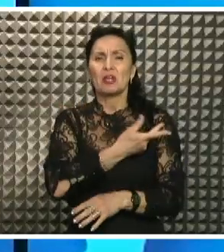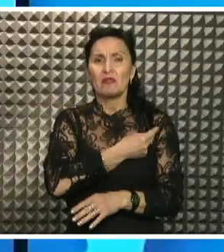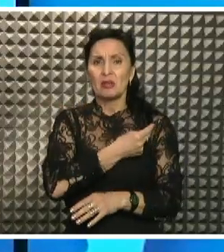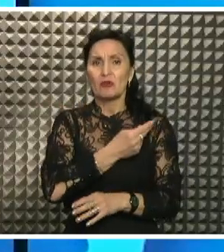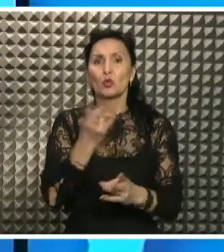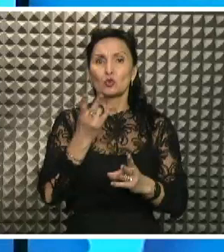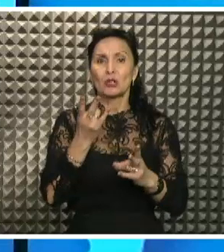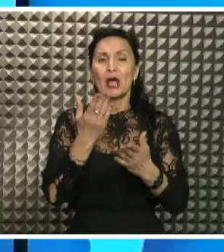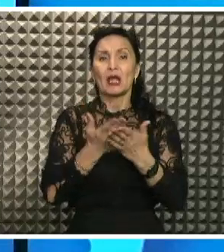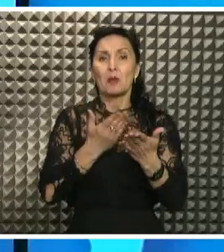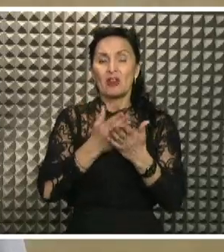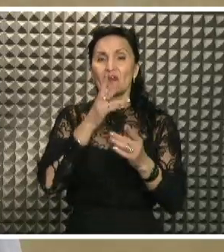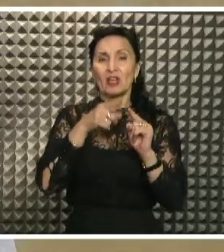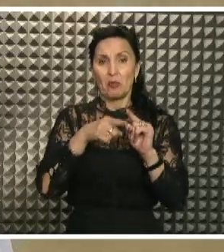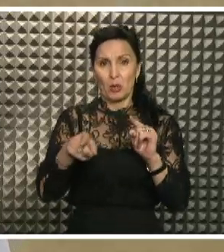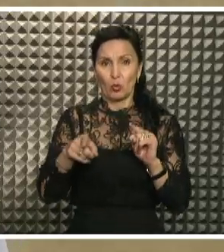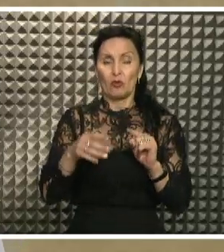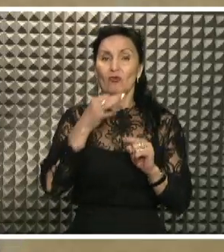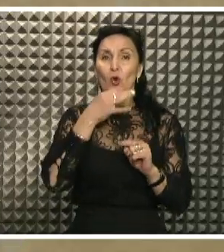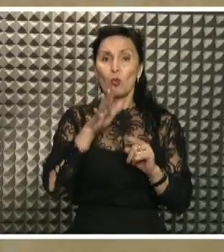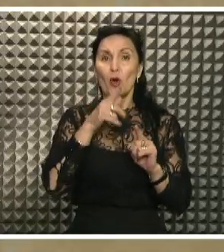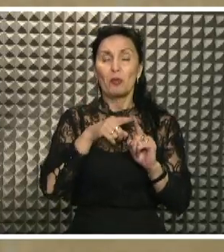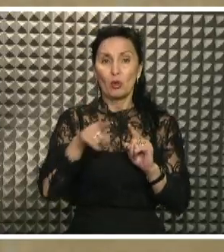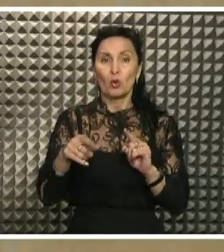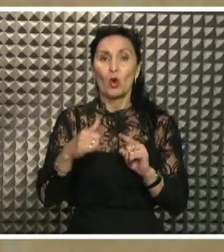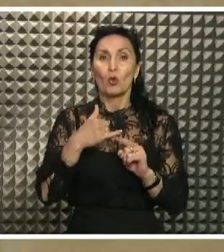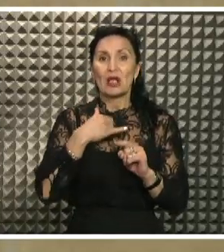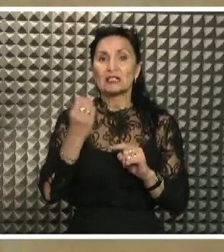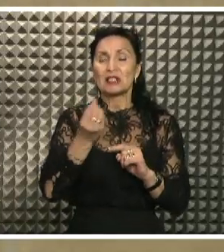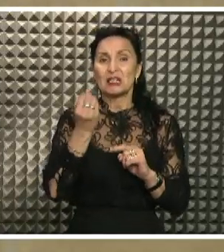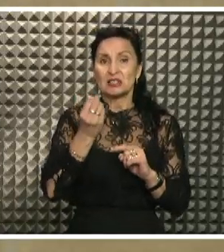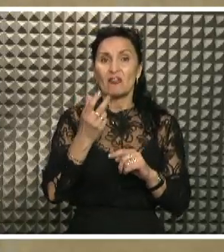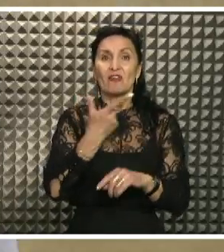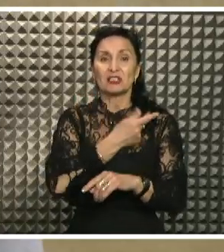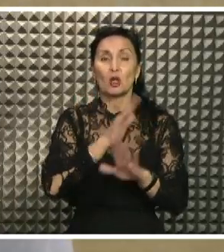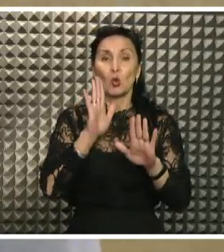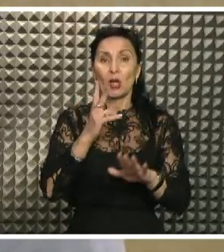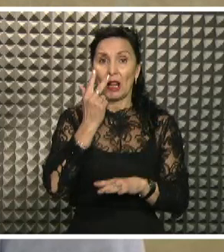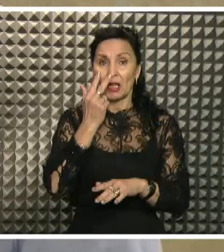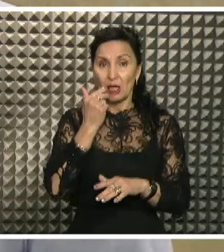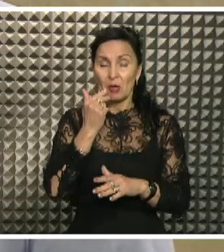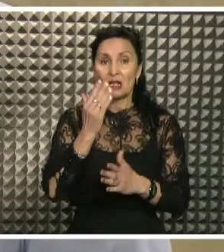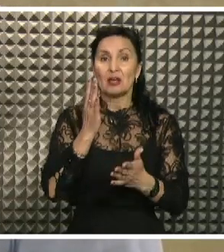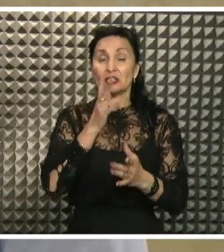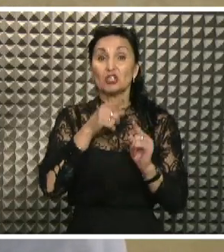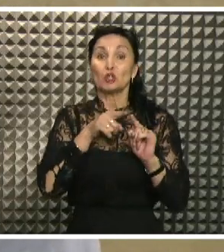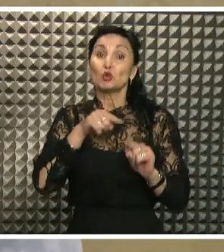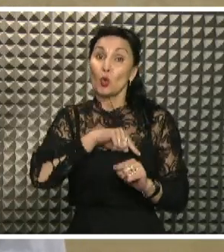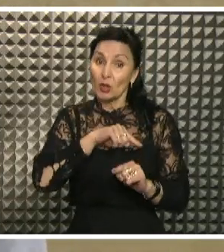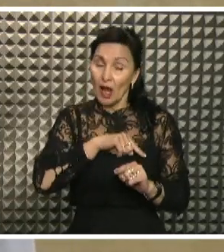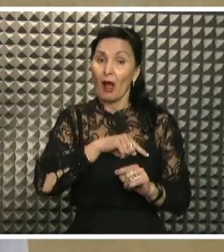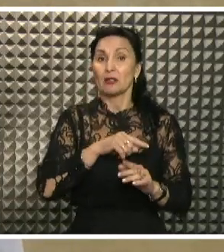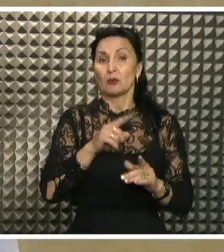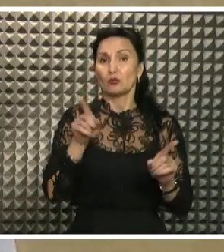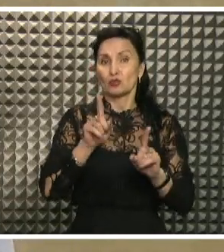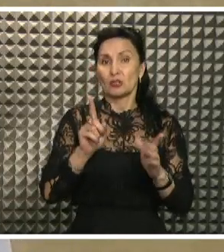можно рекомендовать вот этот период? В любой период у нас с вами вот единственная только вакцинация от гриппа имеет сезонный характер, потому что все-таки